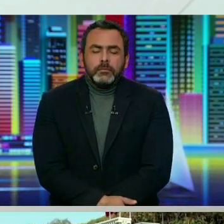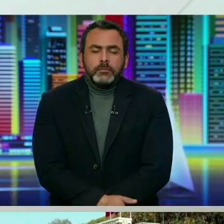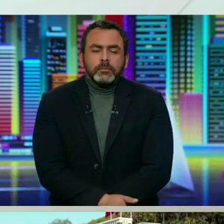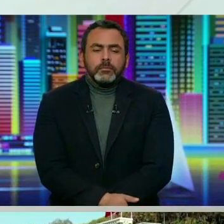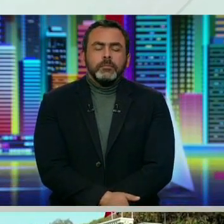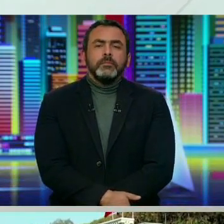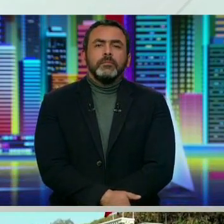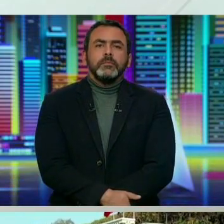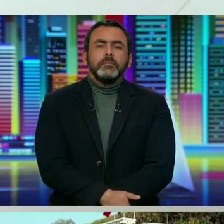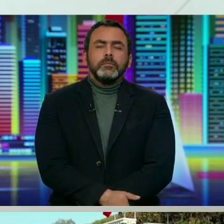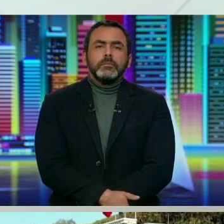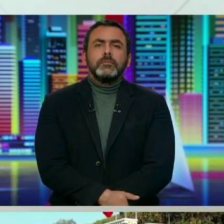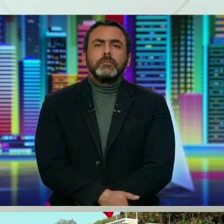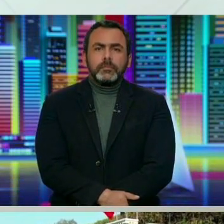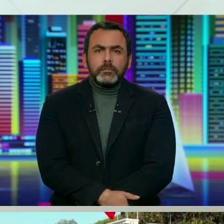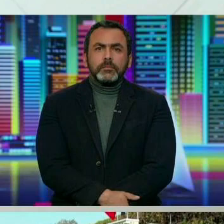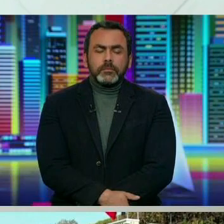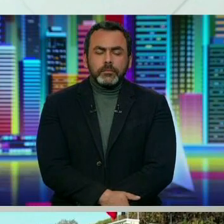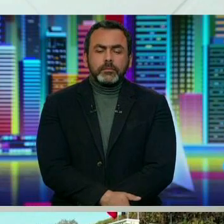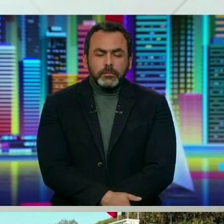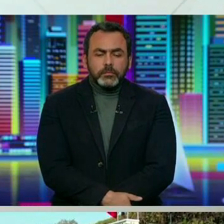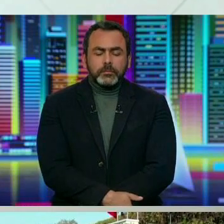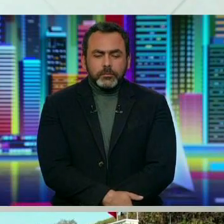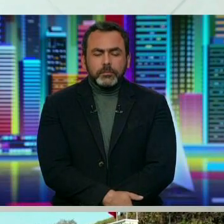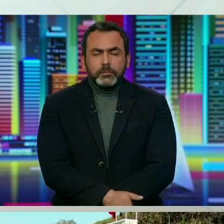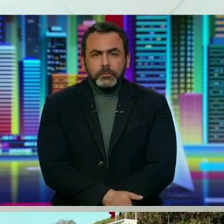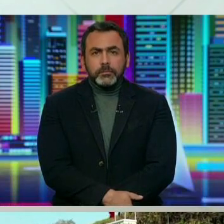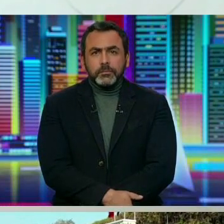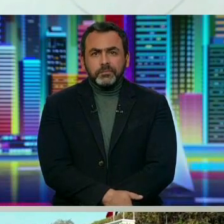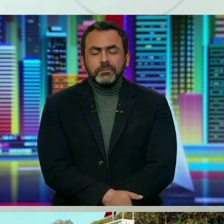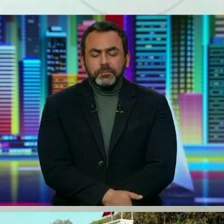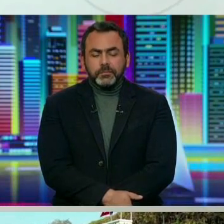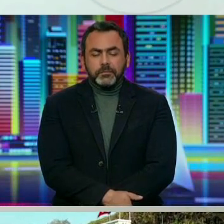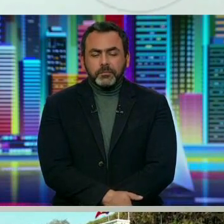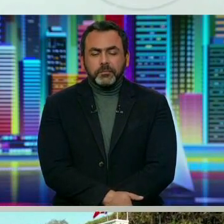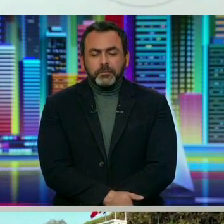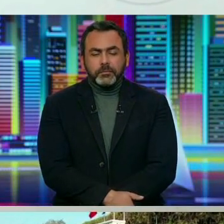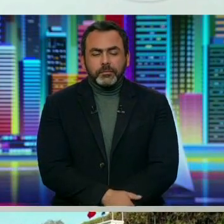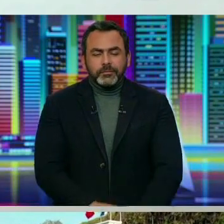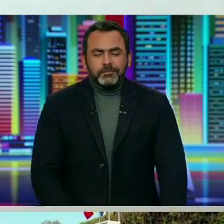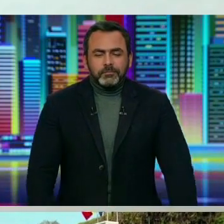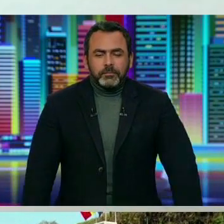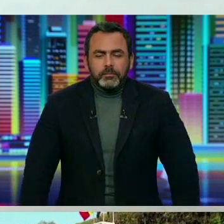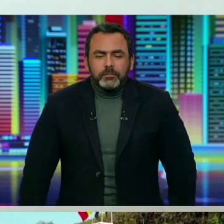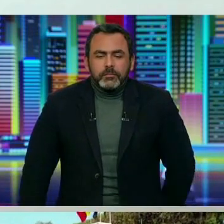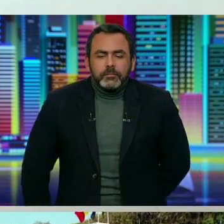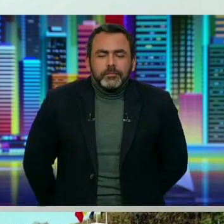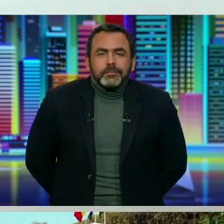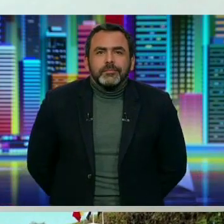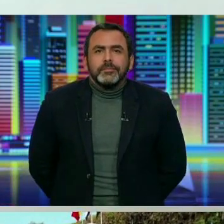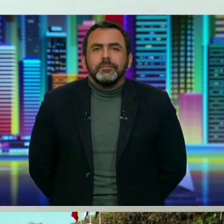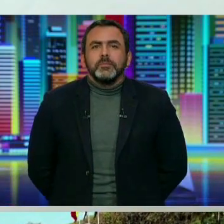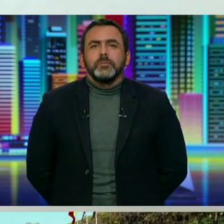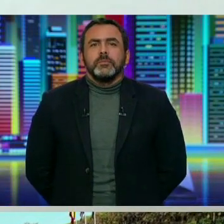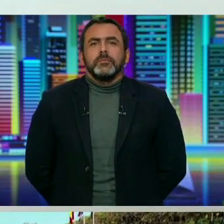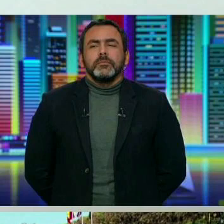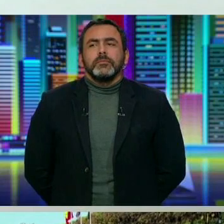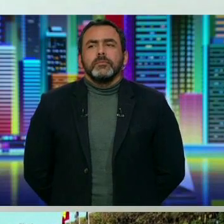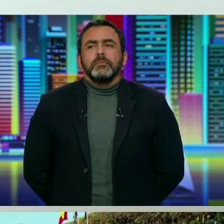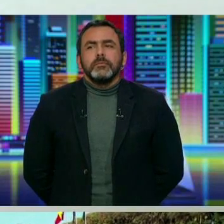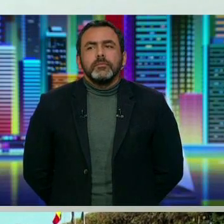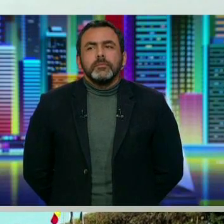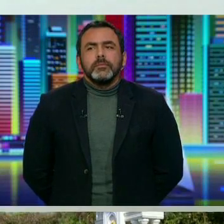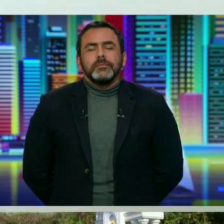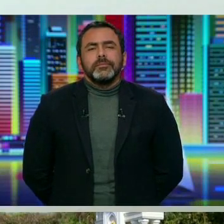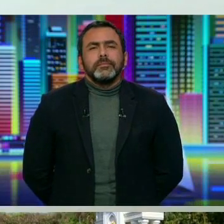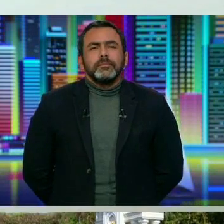ولكن محاولات إقناع باتت واضحة، سوف تمكن الجانب الإثيوبي من